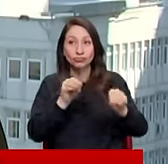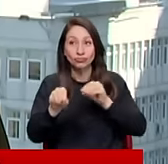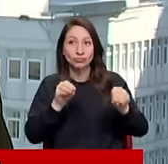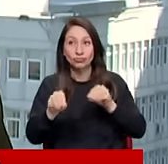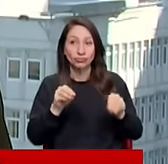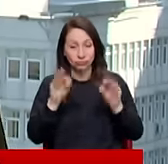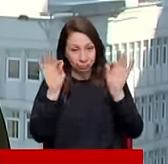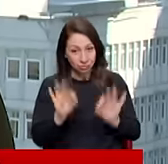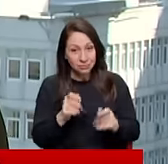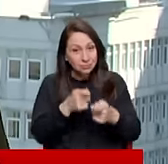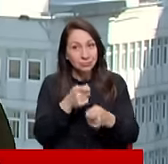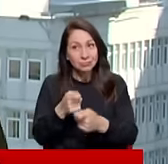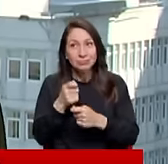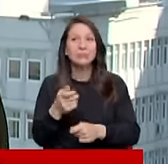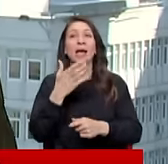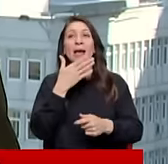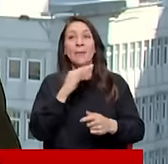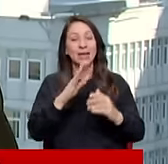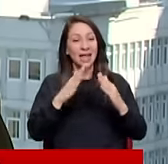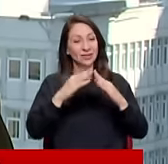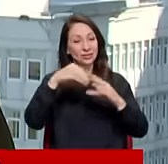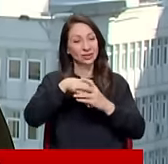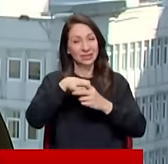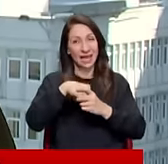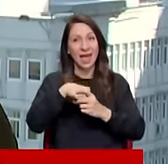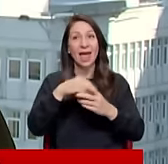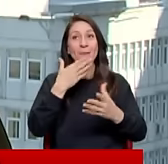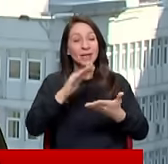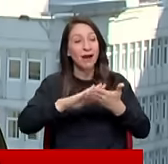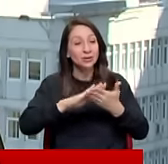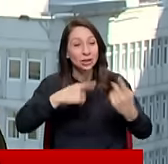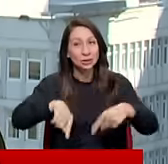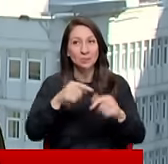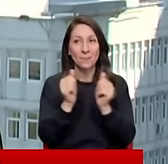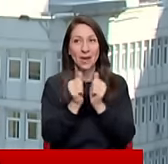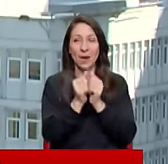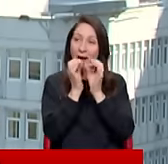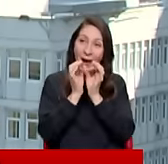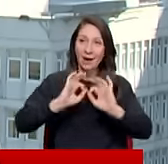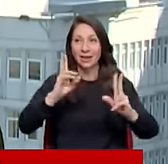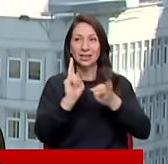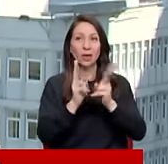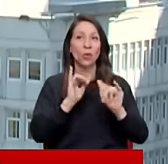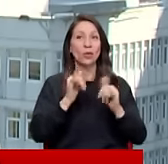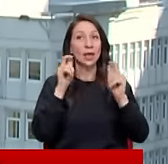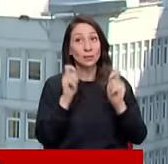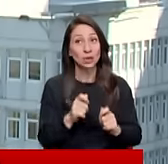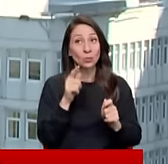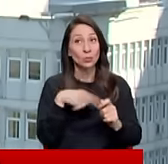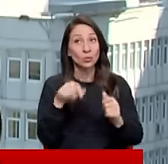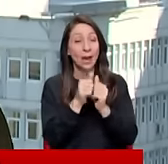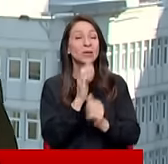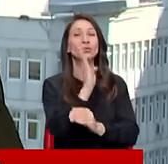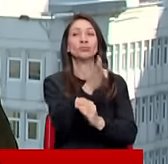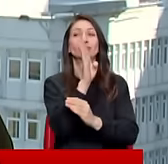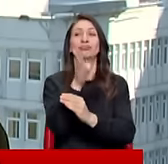yavaş olgunlaştırıp, emekli konaklarımızın içlerinde emekli arkadaşlarımızla beraber şahane oyunlar çıkartacağız. Ve bunlarla da